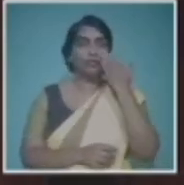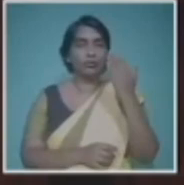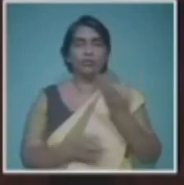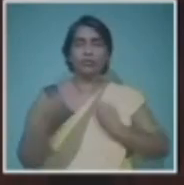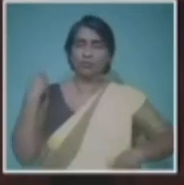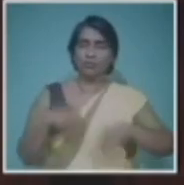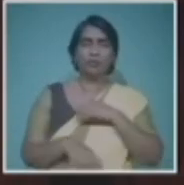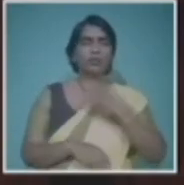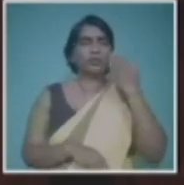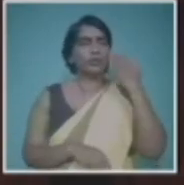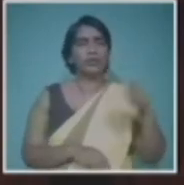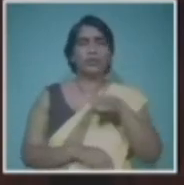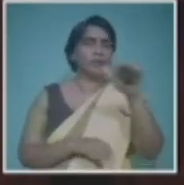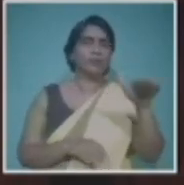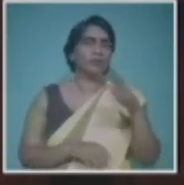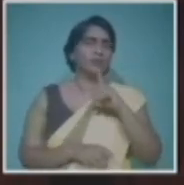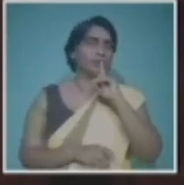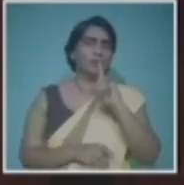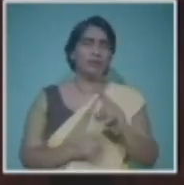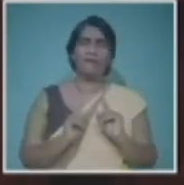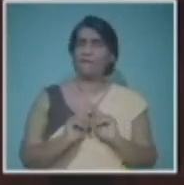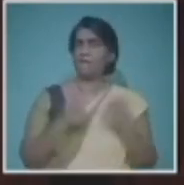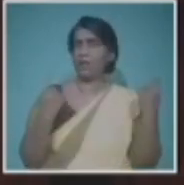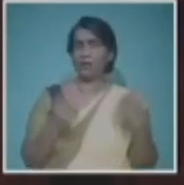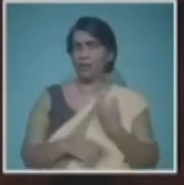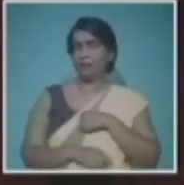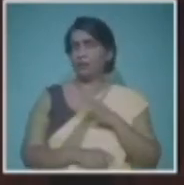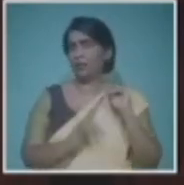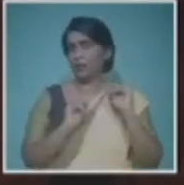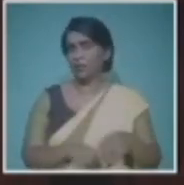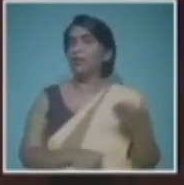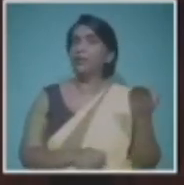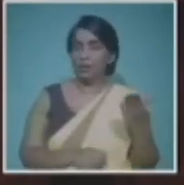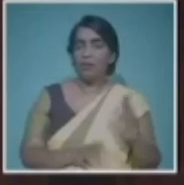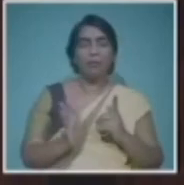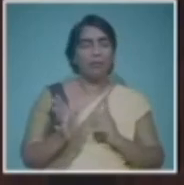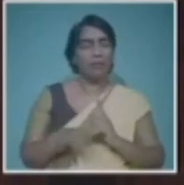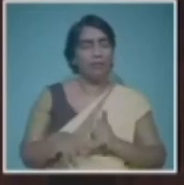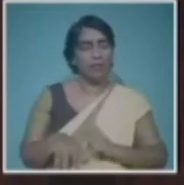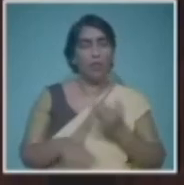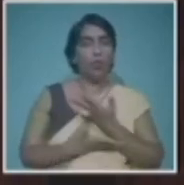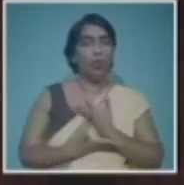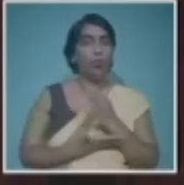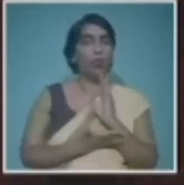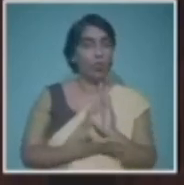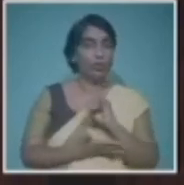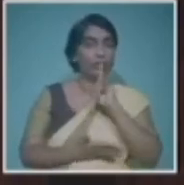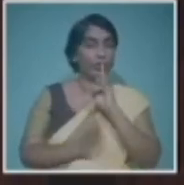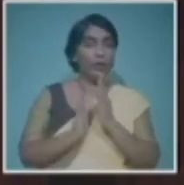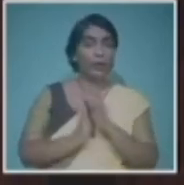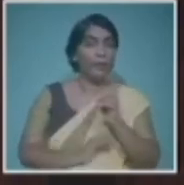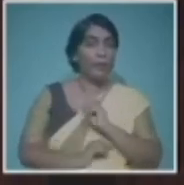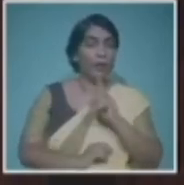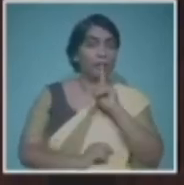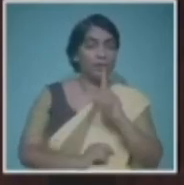සිවුරක් දැක්කම මේ සමාජයේ කියවෙන්නේ වෙනම කියවීමක් අවාසනාවක මහත බුදුරජාණන් වහන්සේ දේශනා කරපු ධර්මය ගැන අද